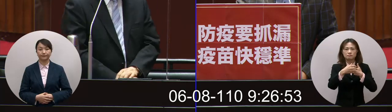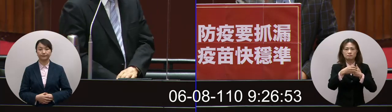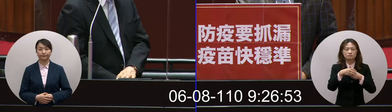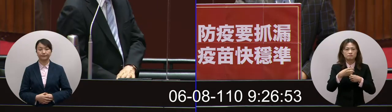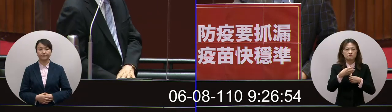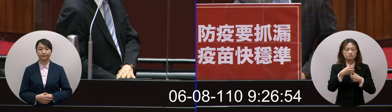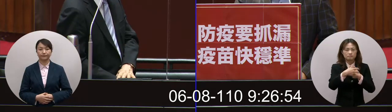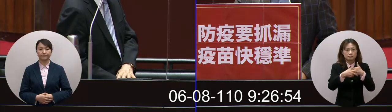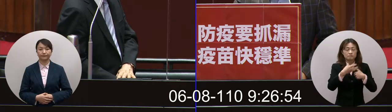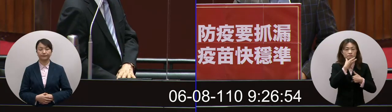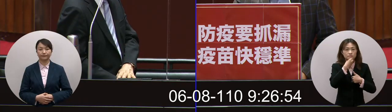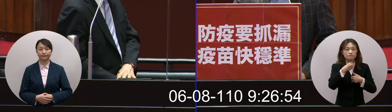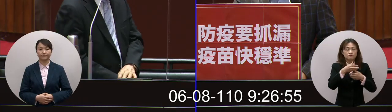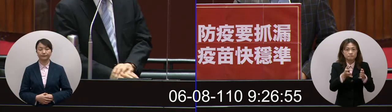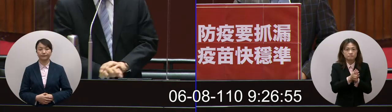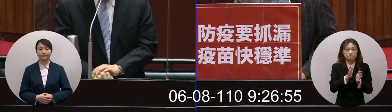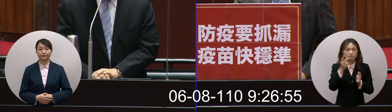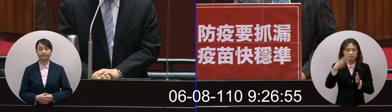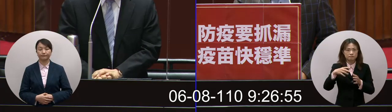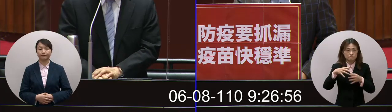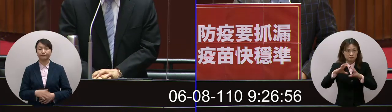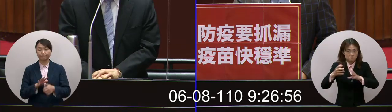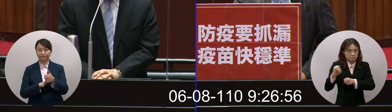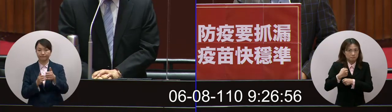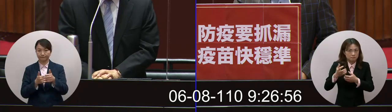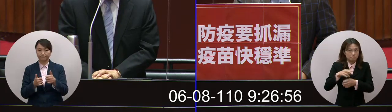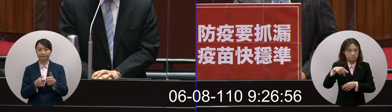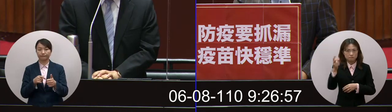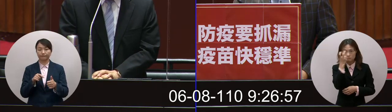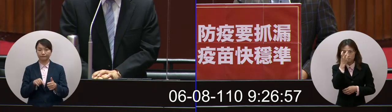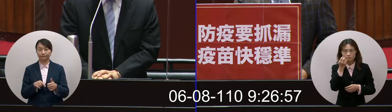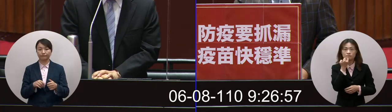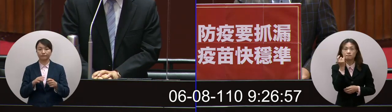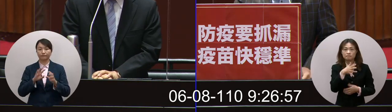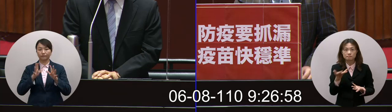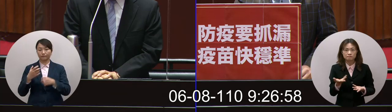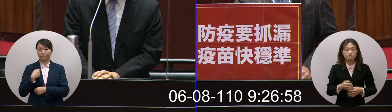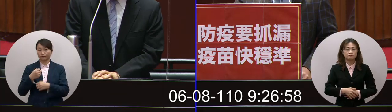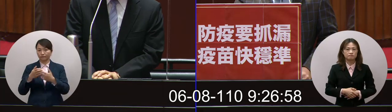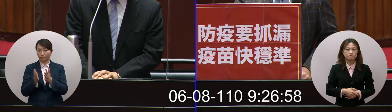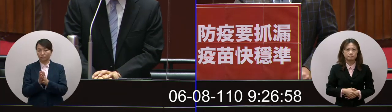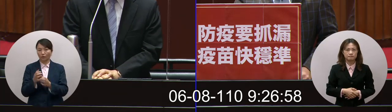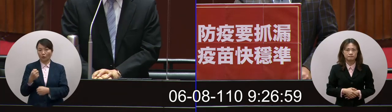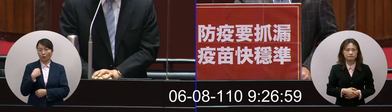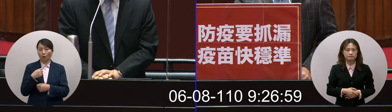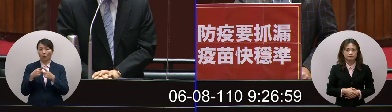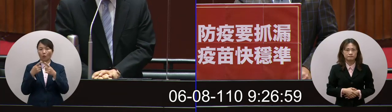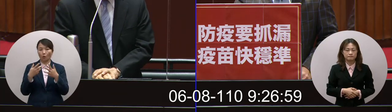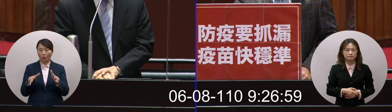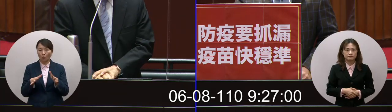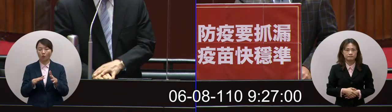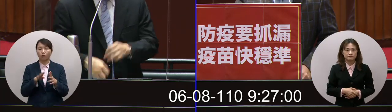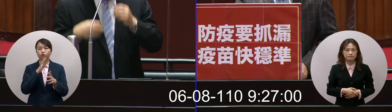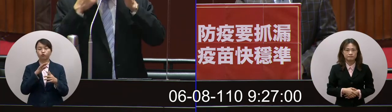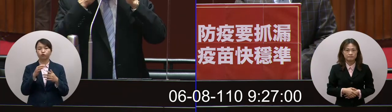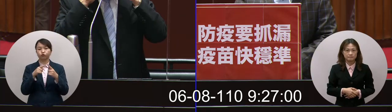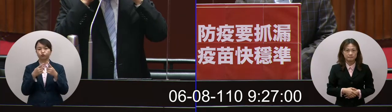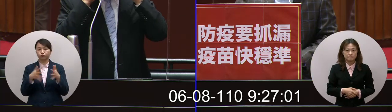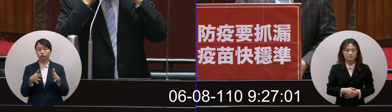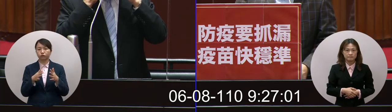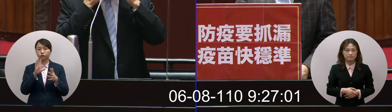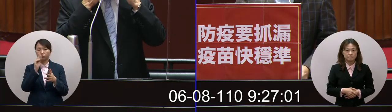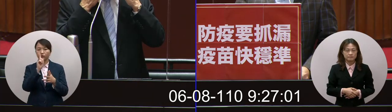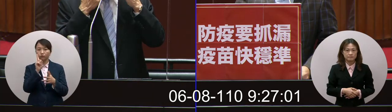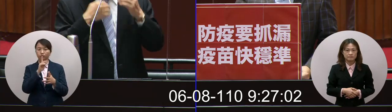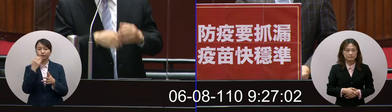国防部做同步的检讨，敢好？ 委员，咱国防部军官侪，军校部队侪，啊，是毋是有